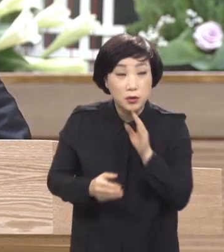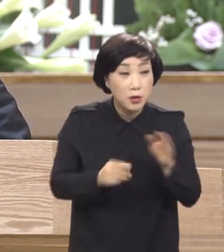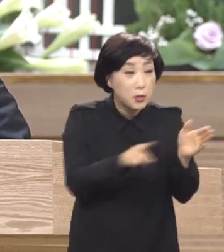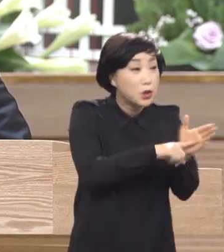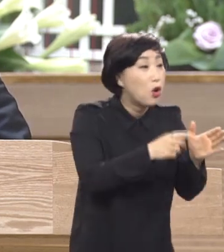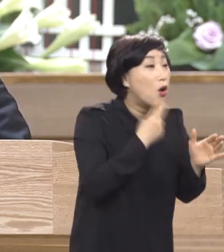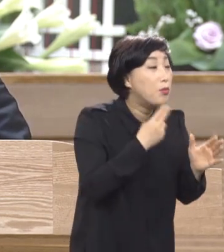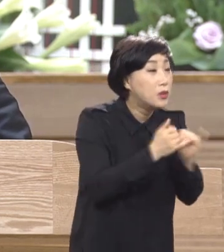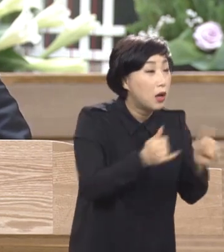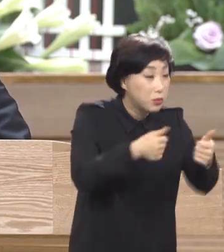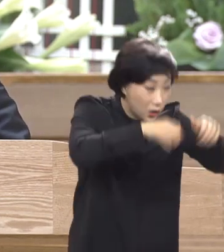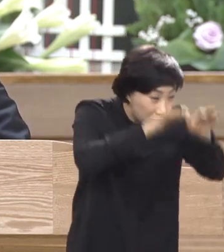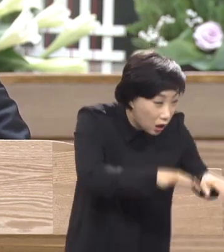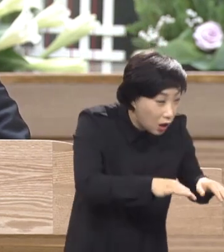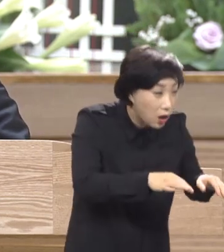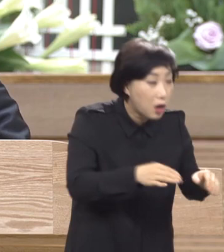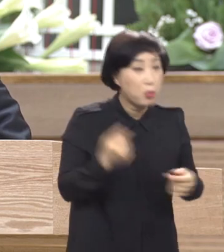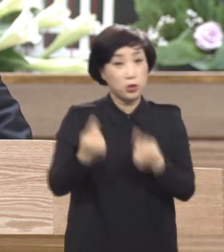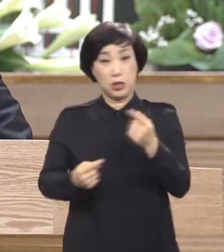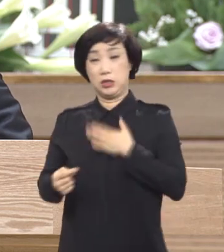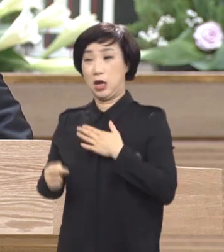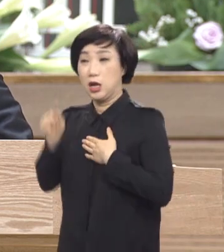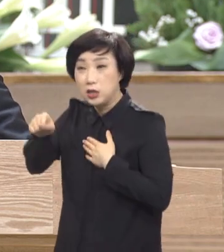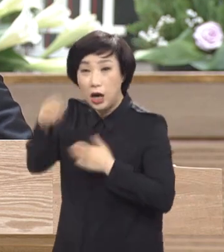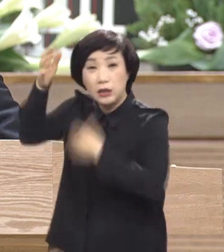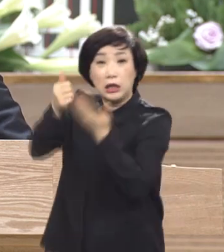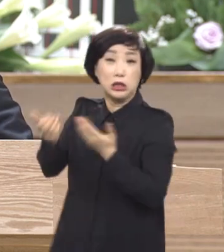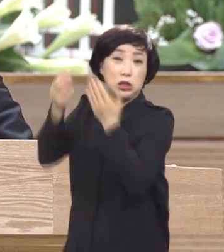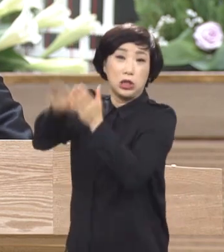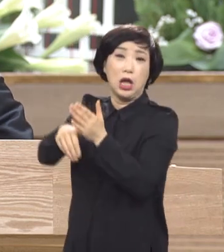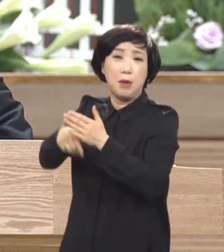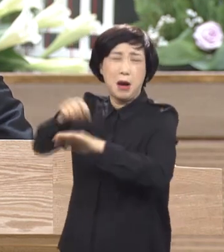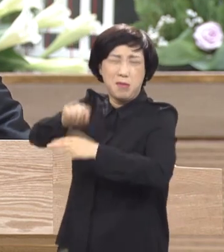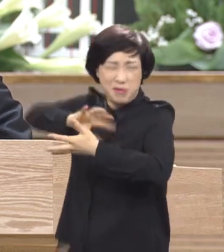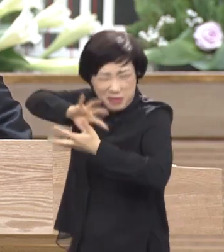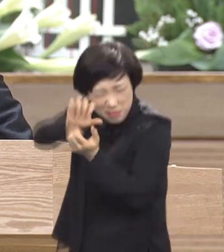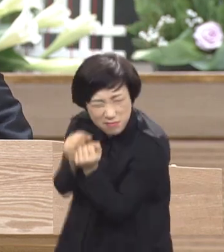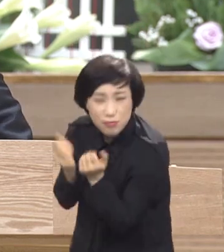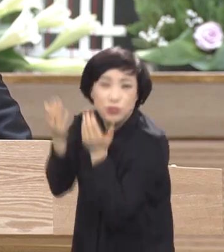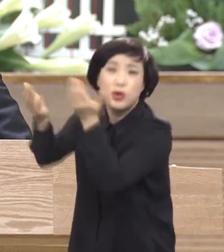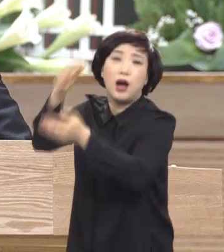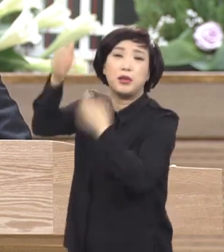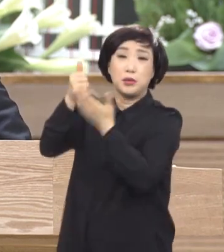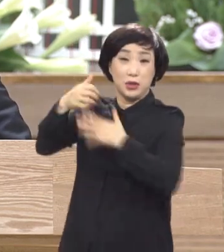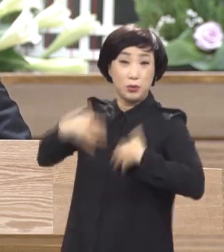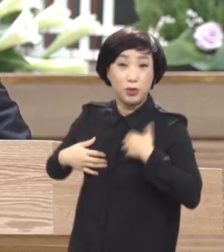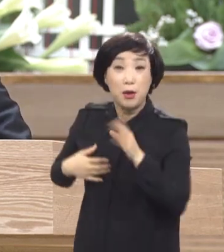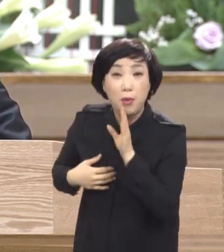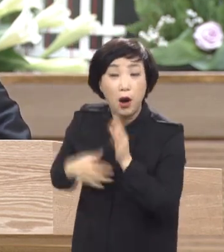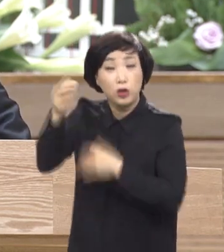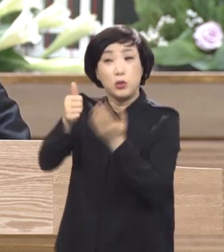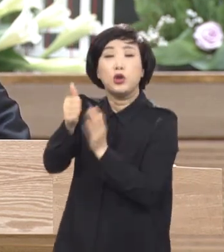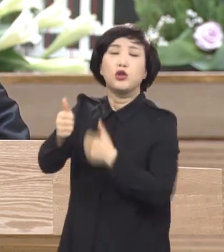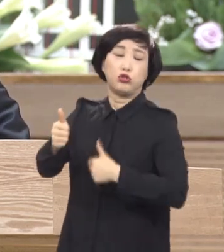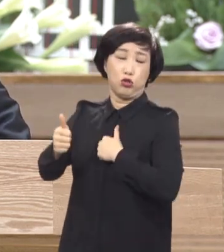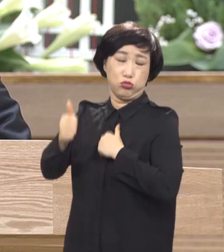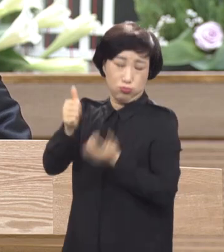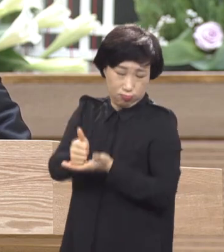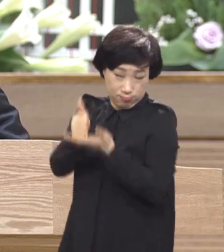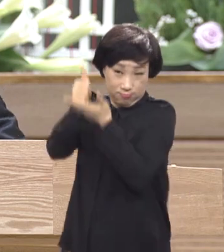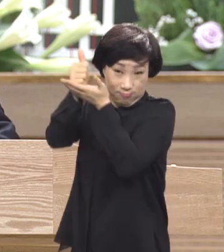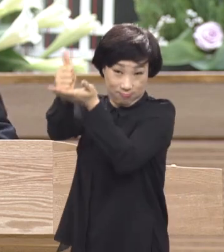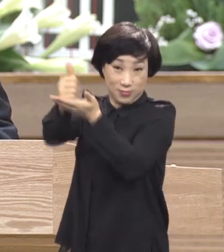제사상보다는 더 정성과 마음을 들여 하나님을 기쁘시게 함으로 하나님의 자존심을 세워드리고